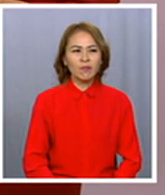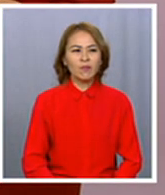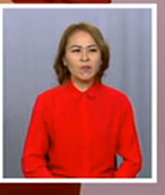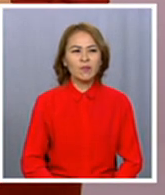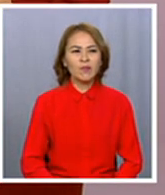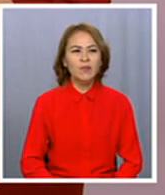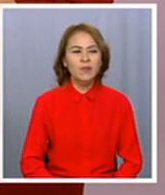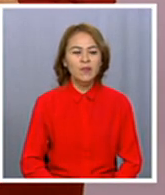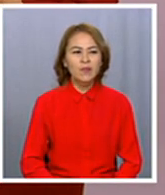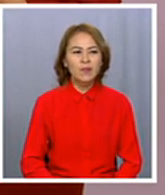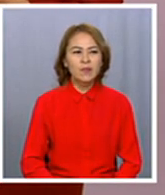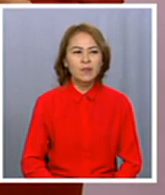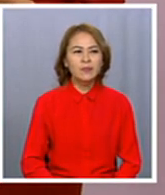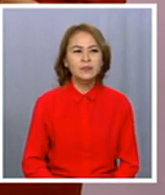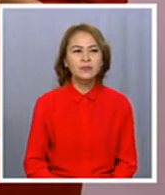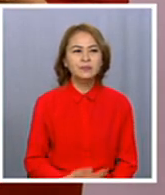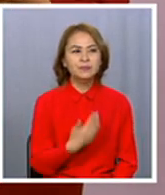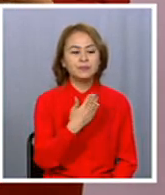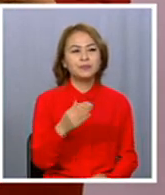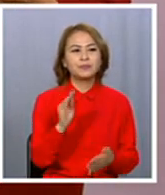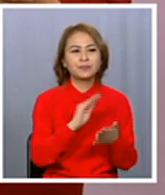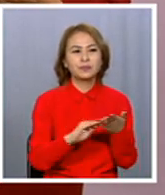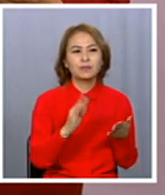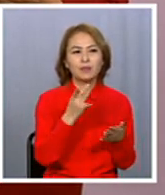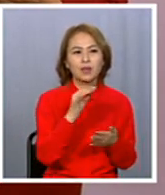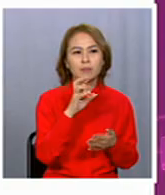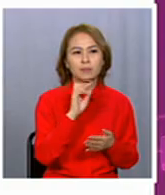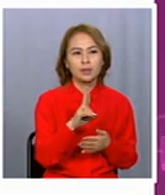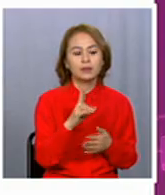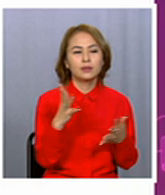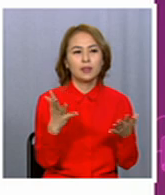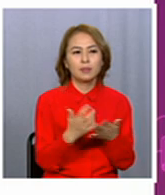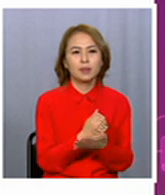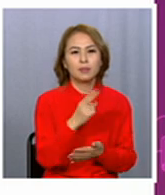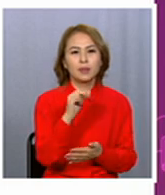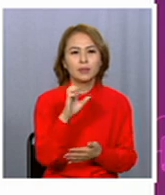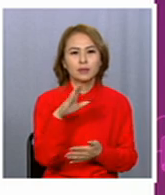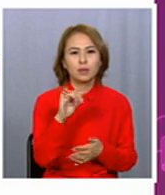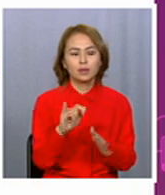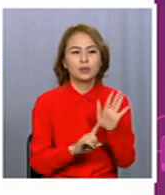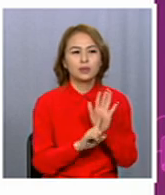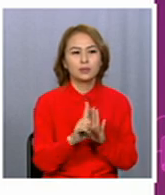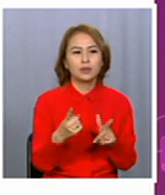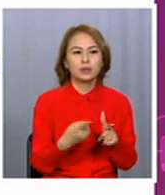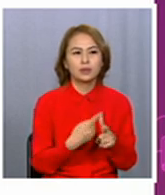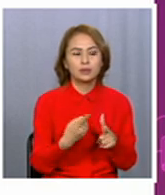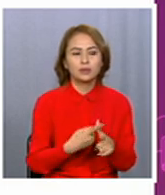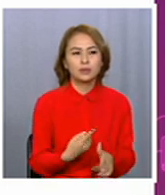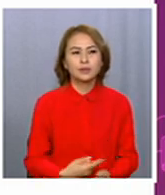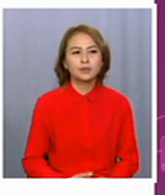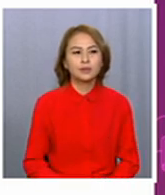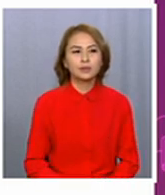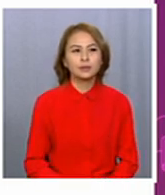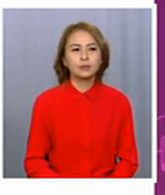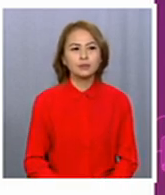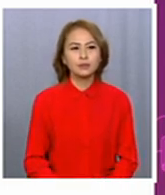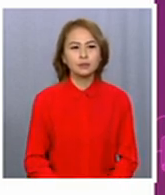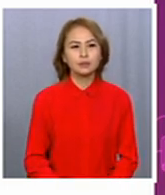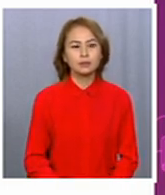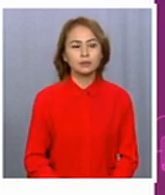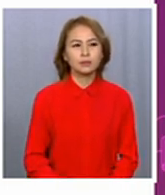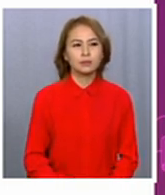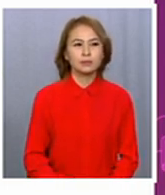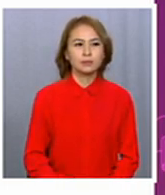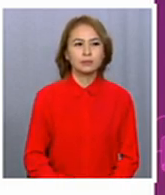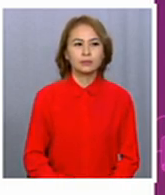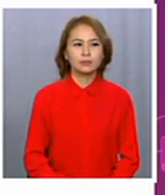Дұрыс айтасындар балалар, бұл бөлімді Райымбек тапқан бастау деп атасақ әбден болады. Ал енді